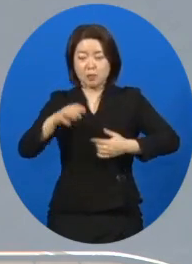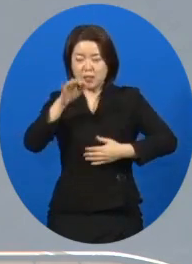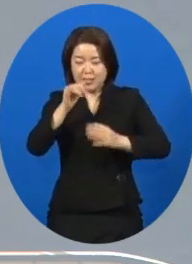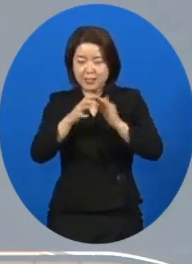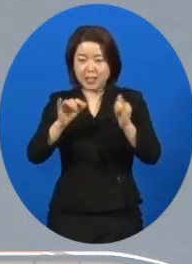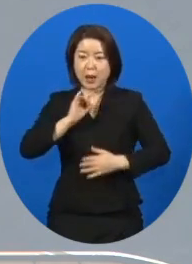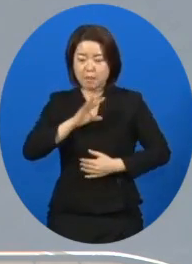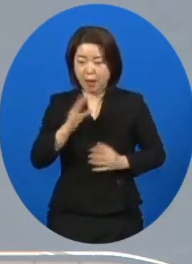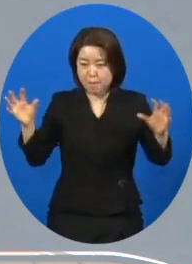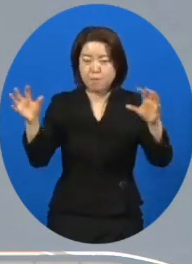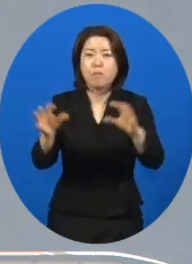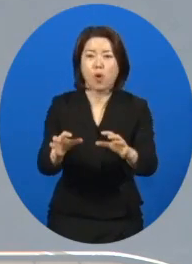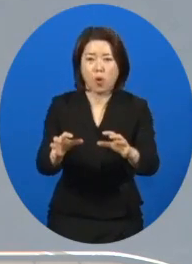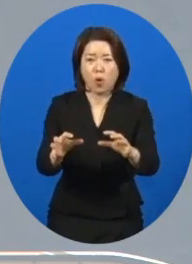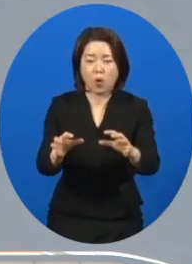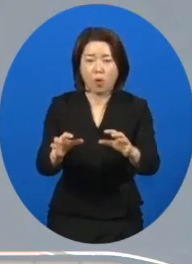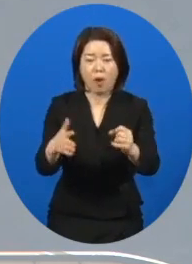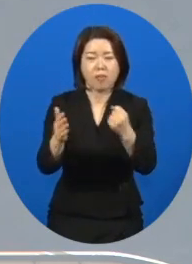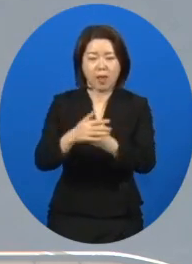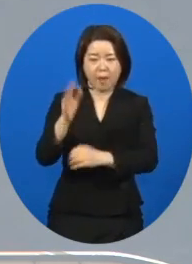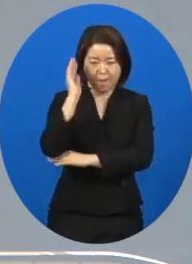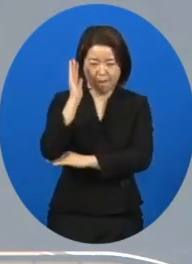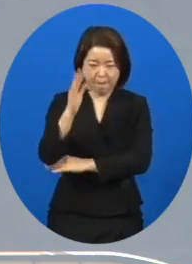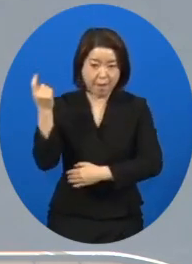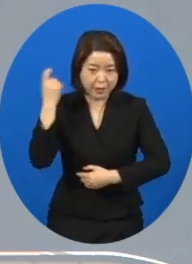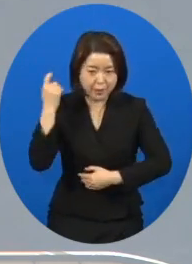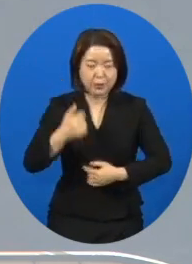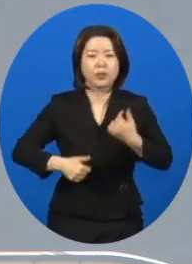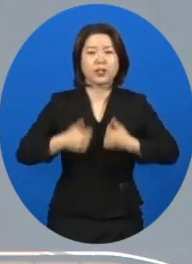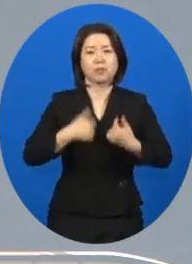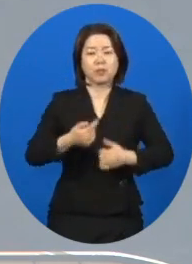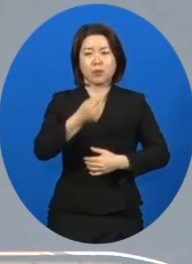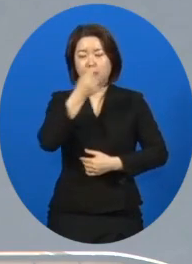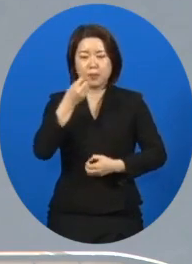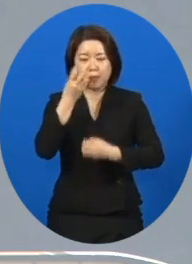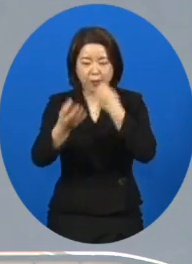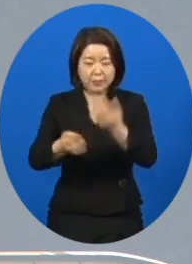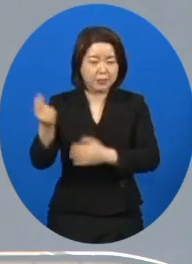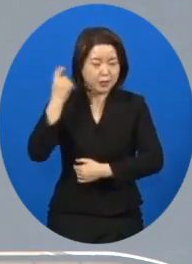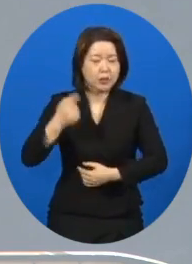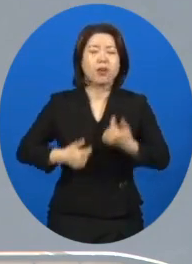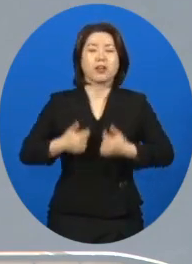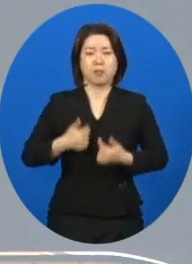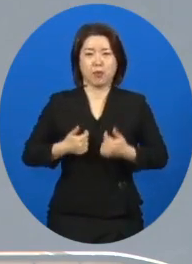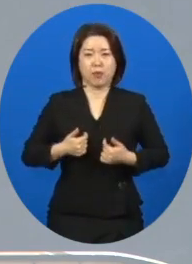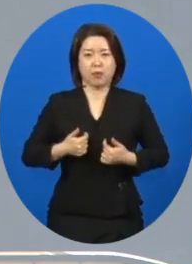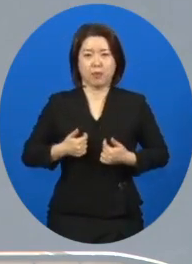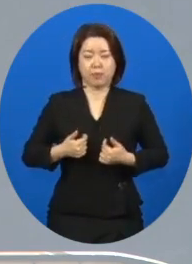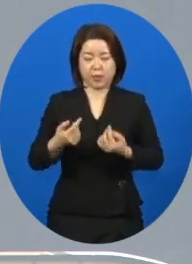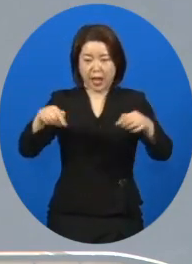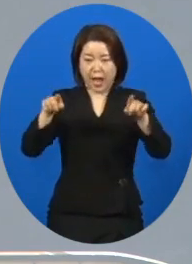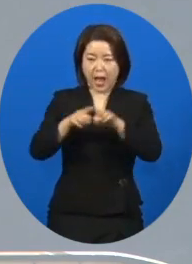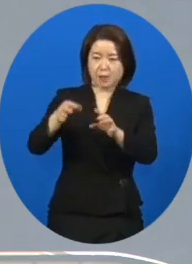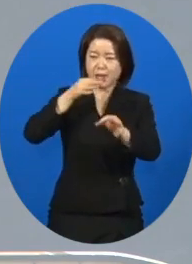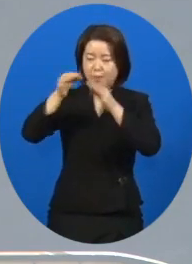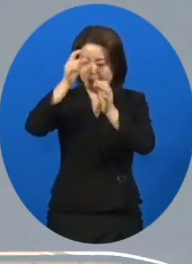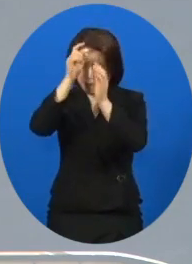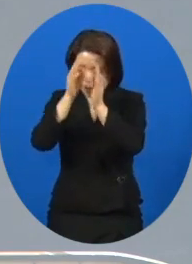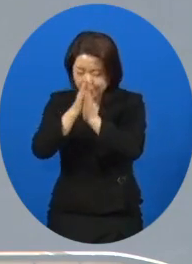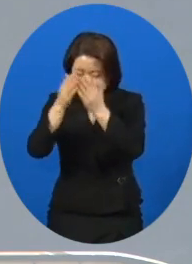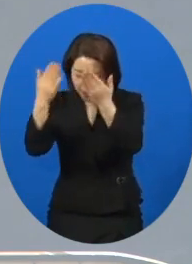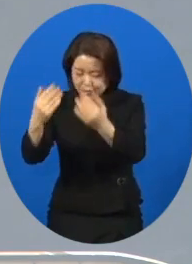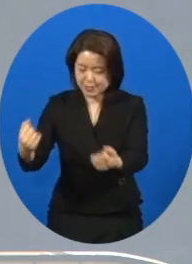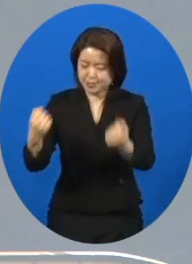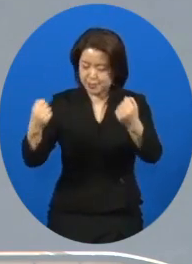모였으니 설교를 들어도 기쁘고 간증을 들어도 기쁘고 그리고 함께 통성기도 해도 그렇게 힘이